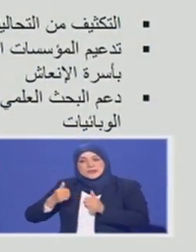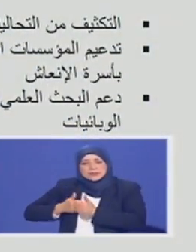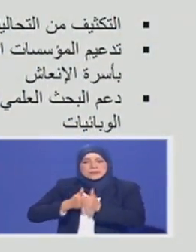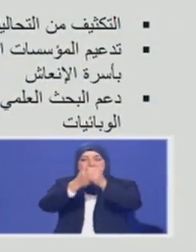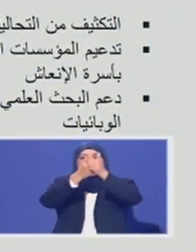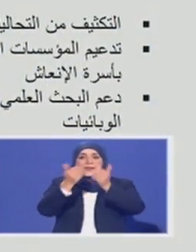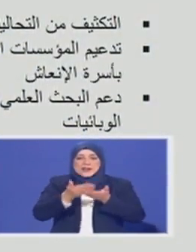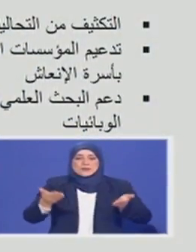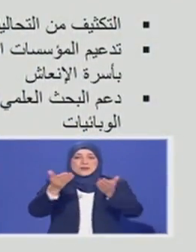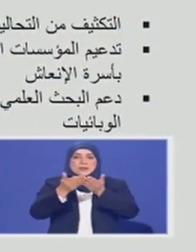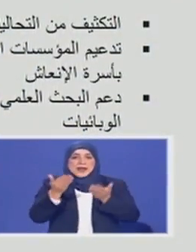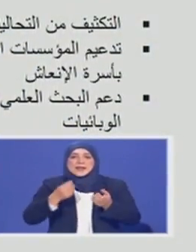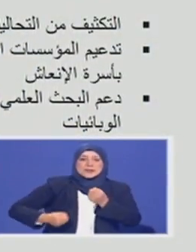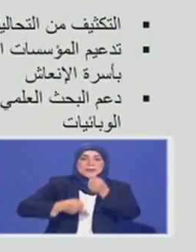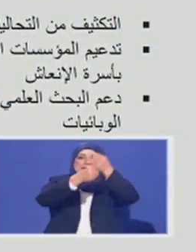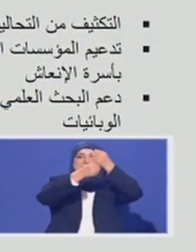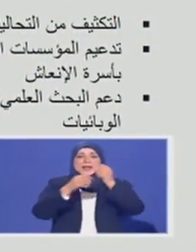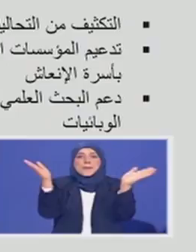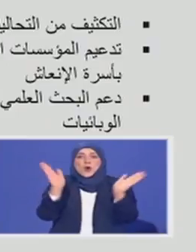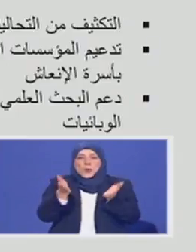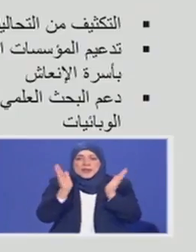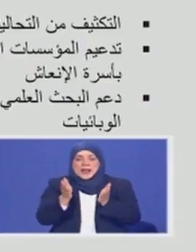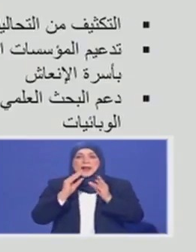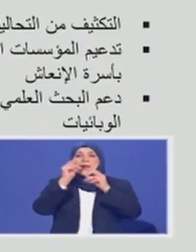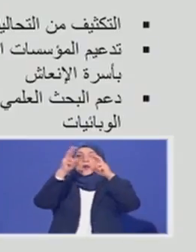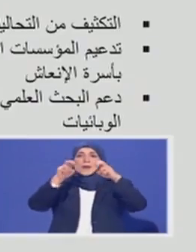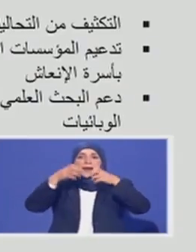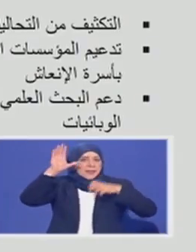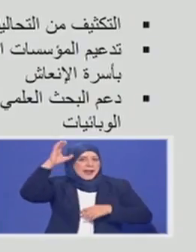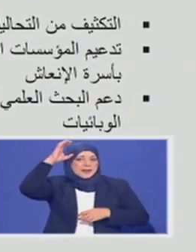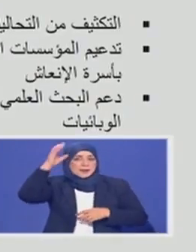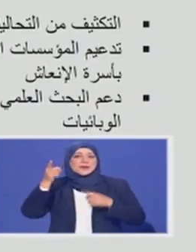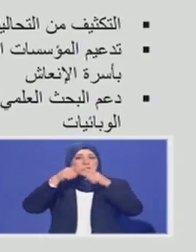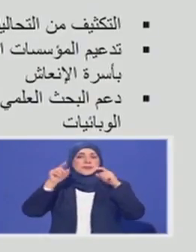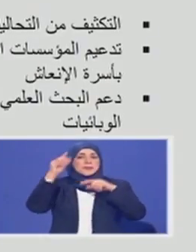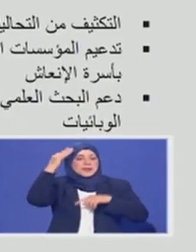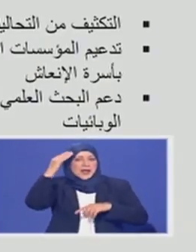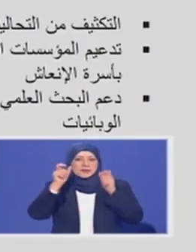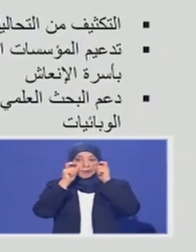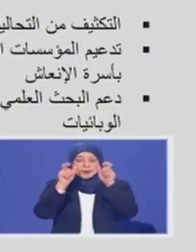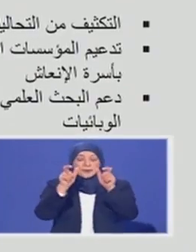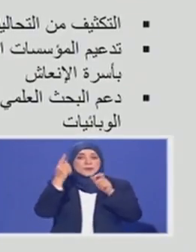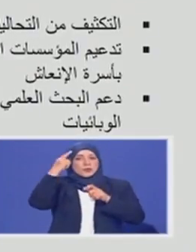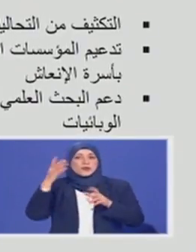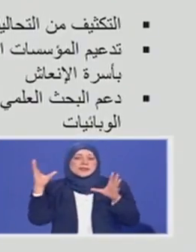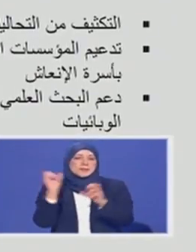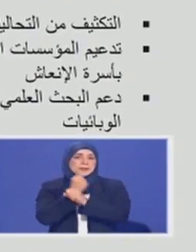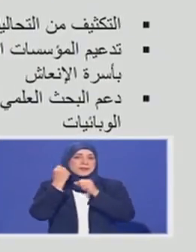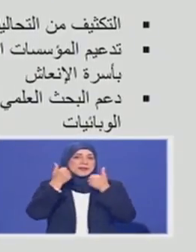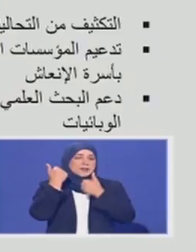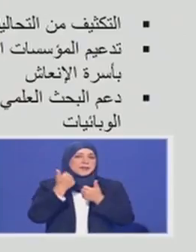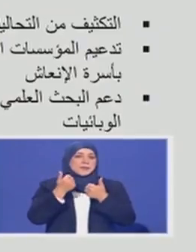للمرحلة هذه تدعيم المؤسسات الصحية والبحث العلمي التقصي اليقظة النجاعة